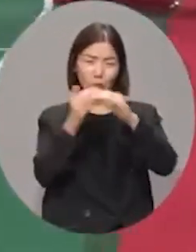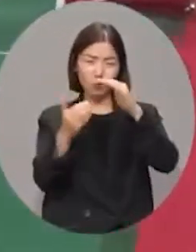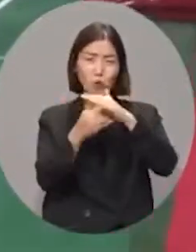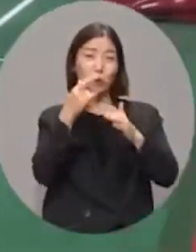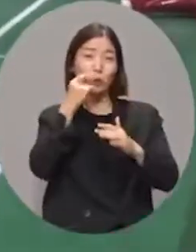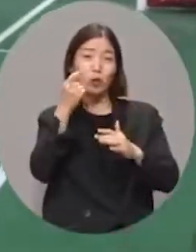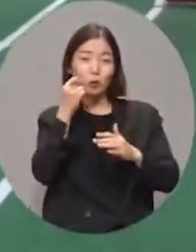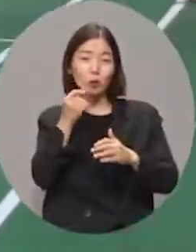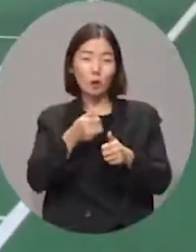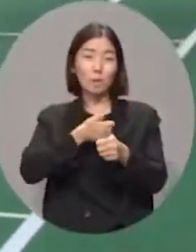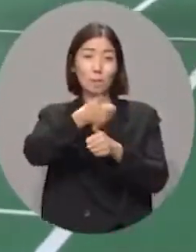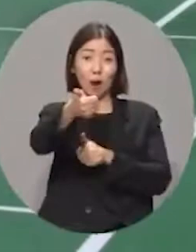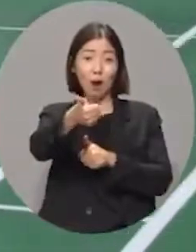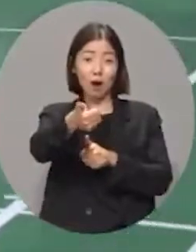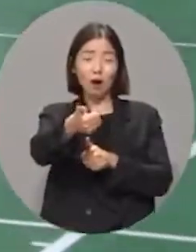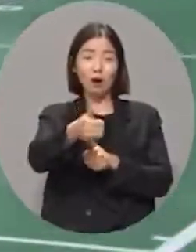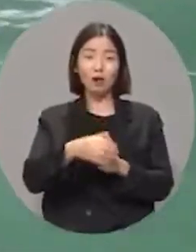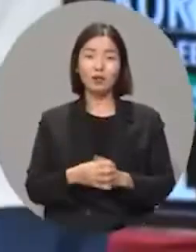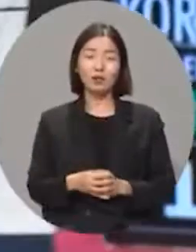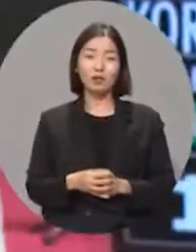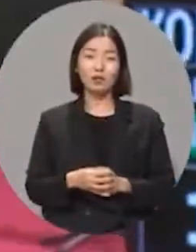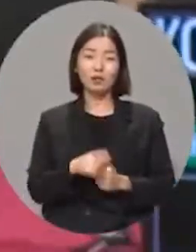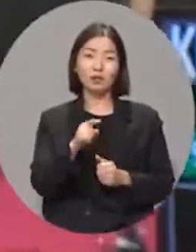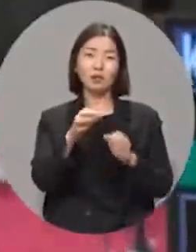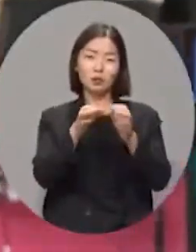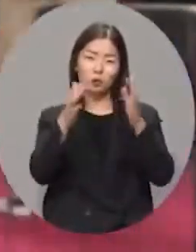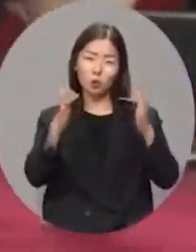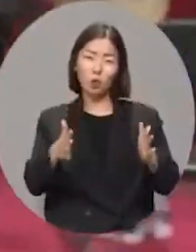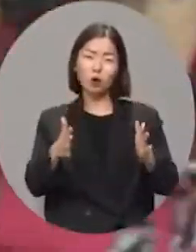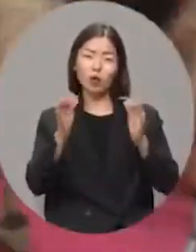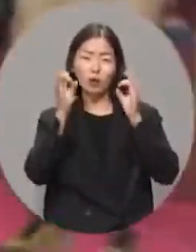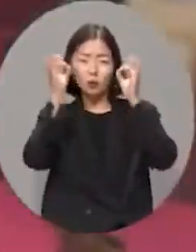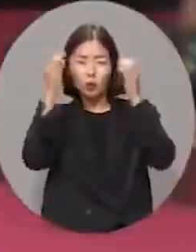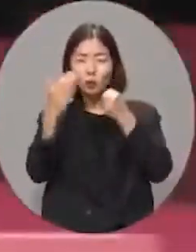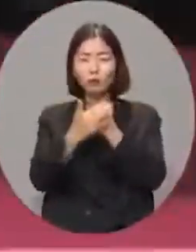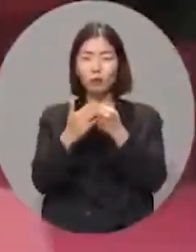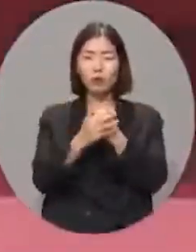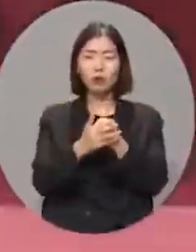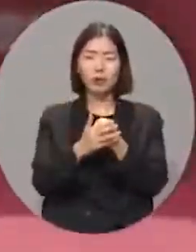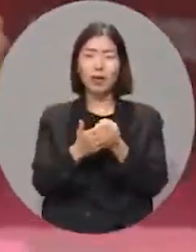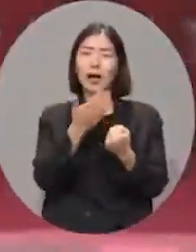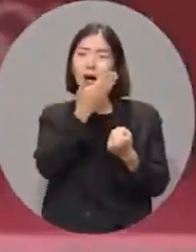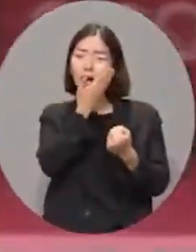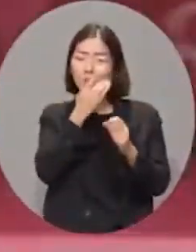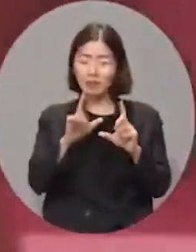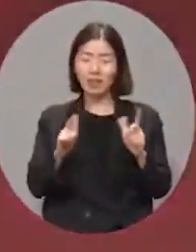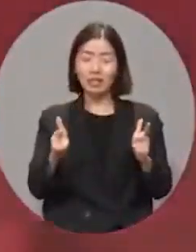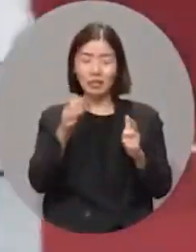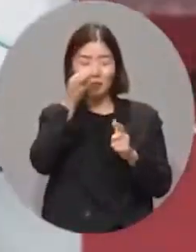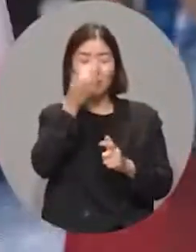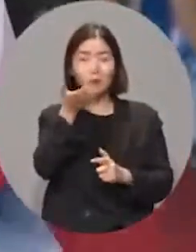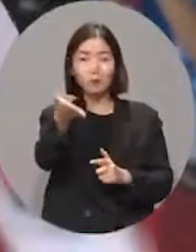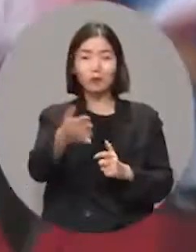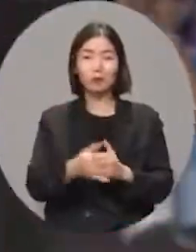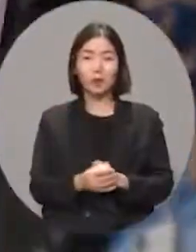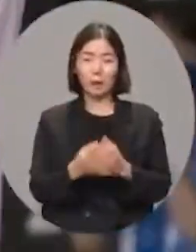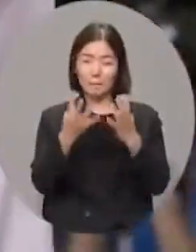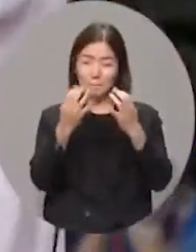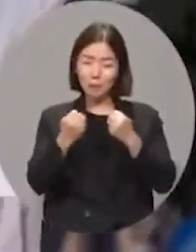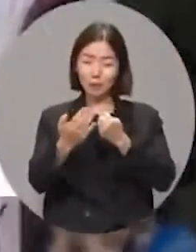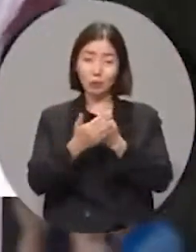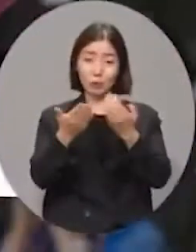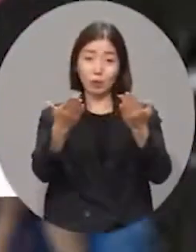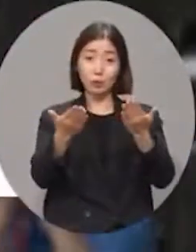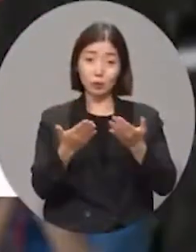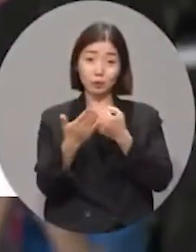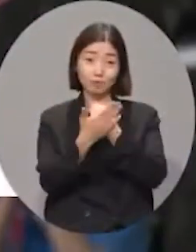일본 대표팀을 꺾는 파란을 일으키며 그동안의 노력과 지원이 헛되지 않았음을 증명했습니다. 많이 응원해 주신